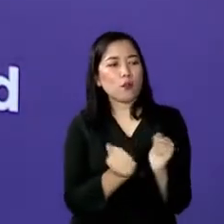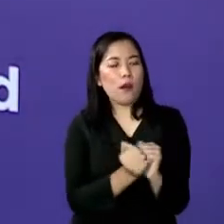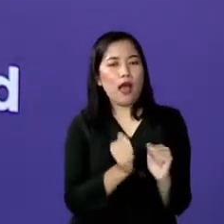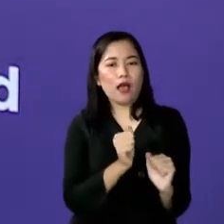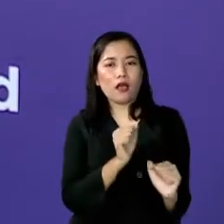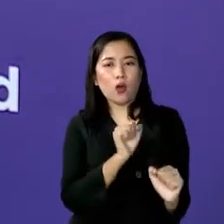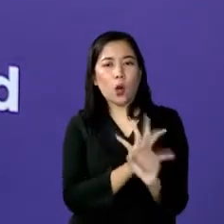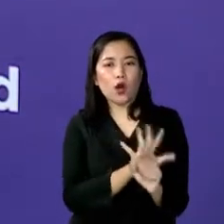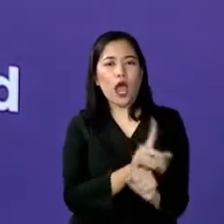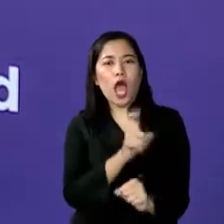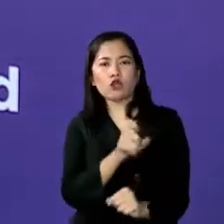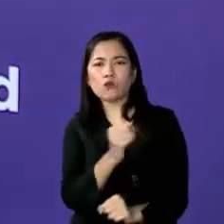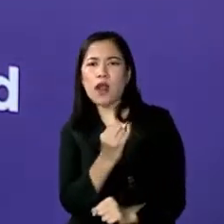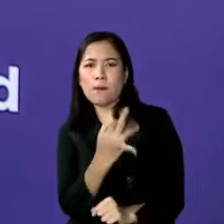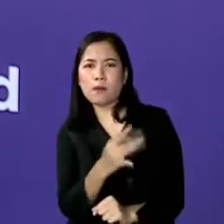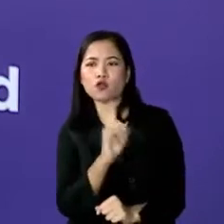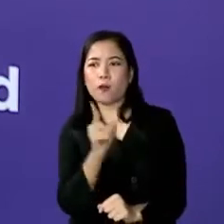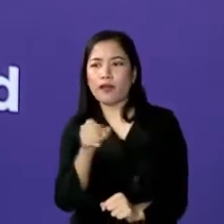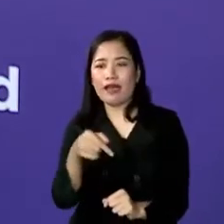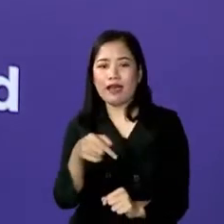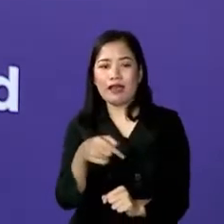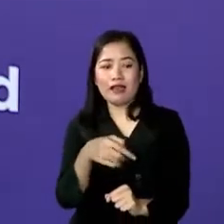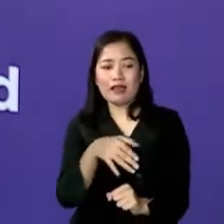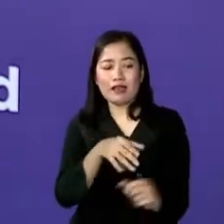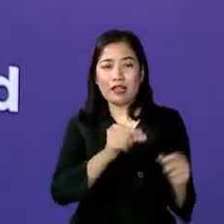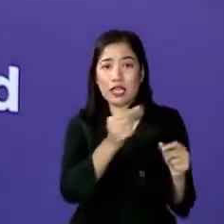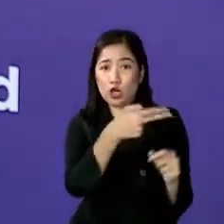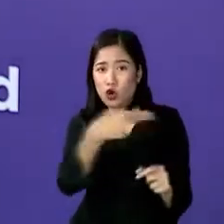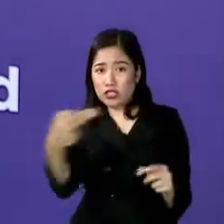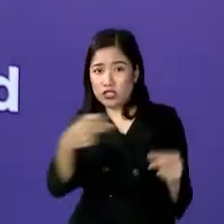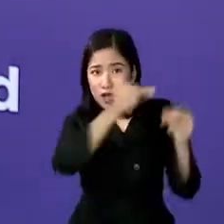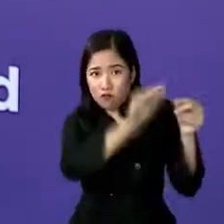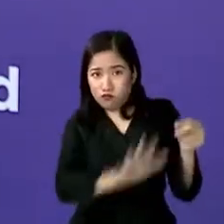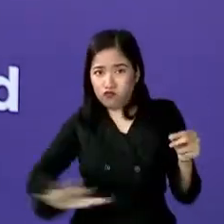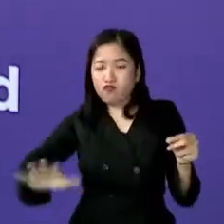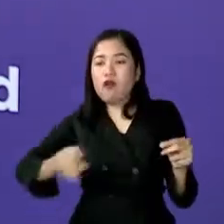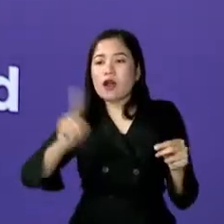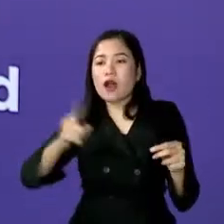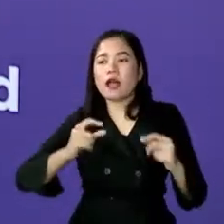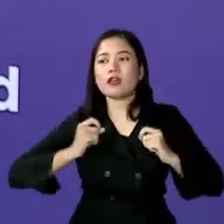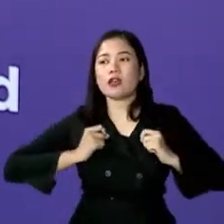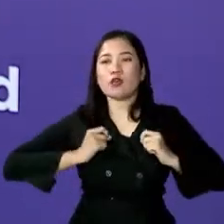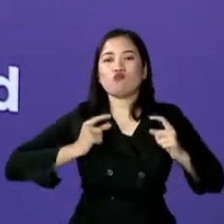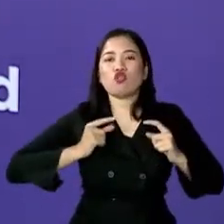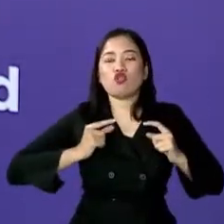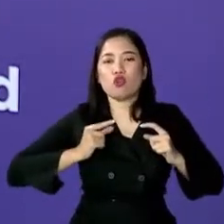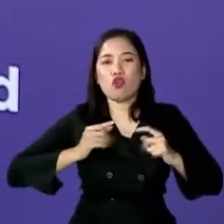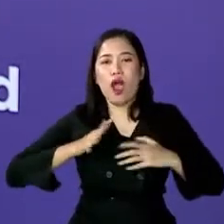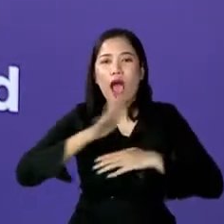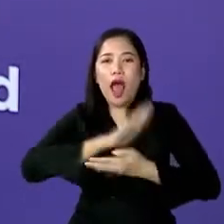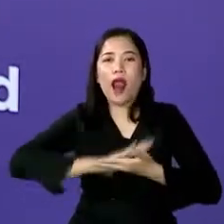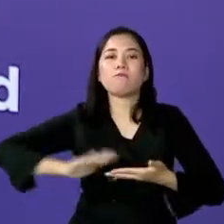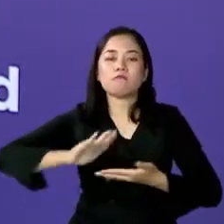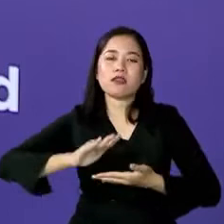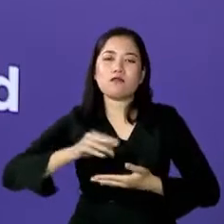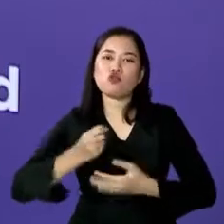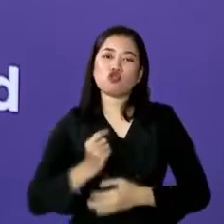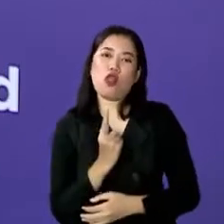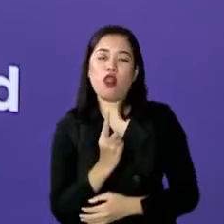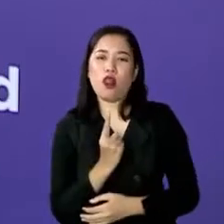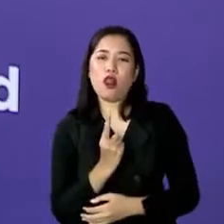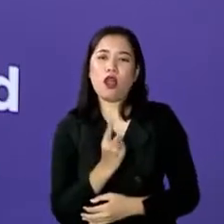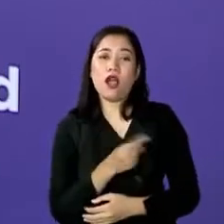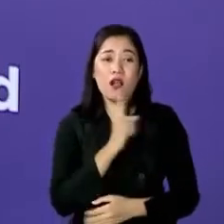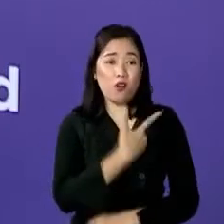sehingga Indonesia ini menjadi hati munity jadi itu imunitas alamiah yang diproduksi sendiri oleh tubuh kita